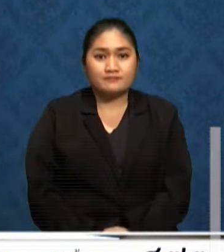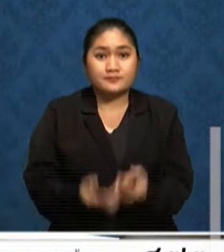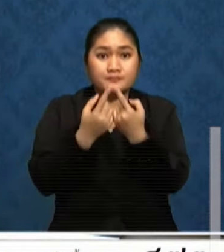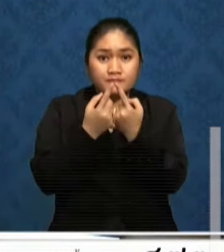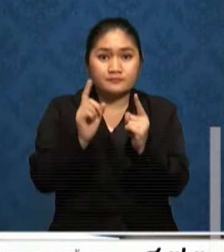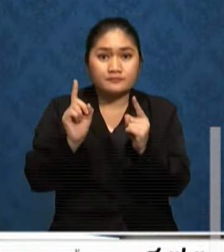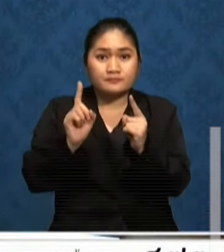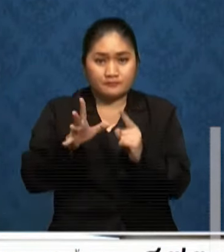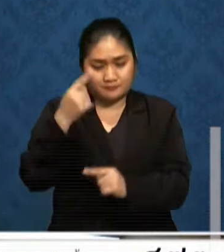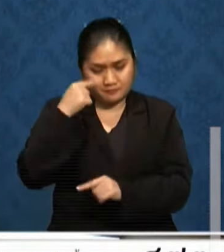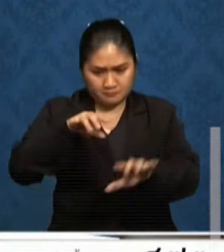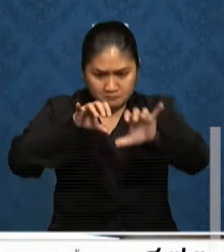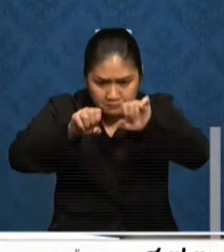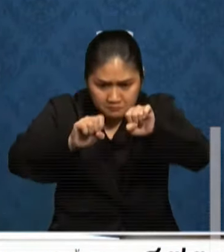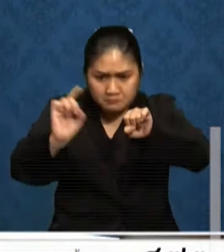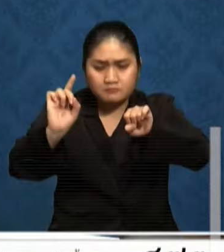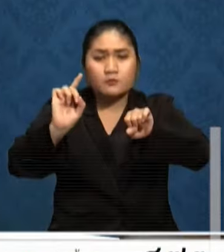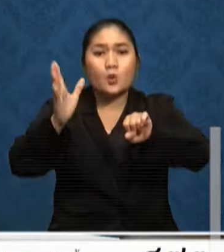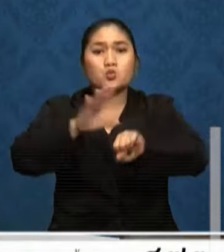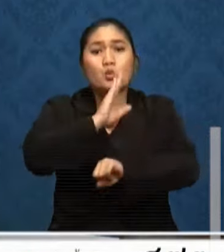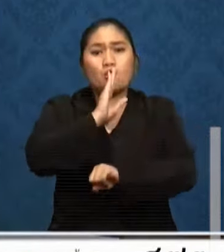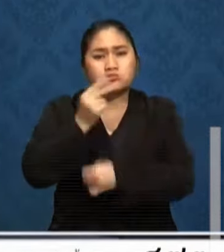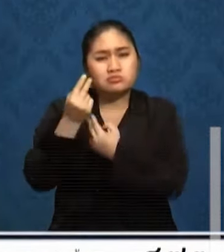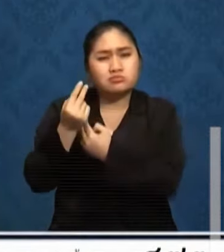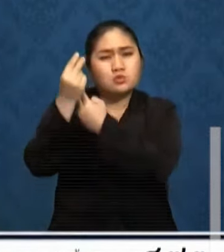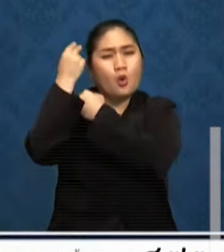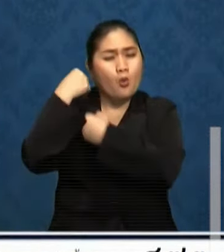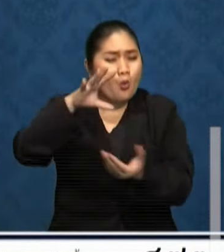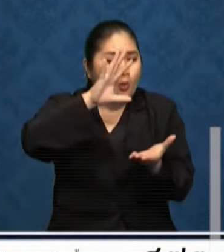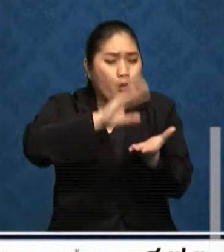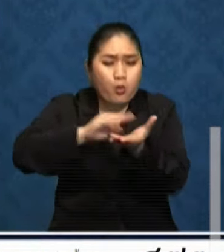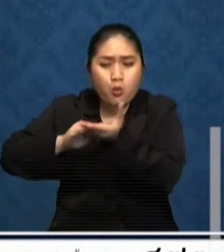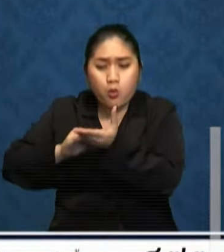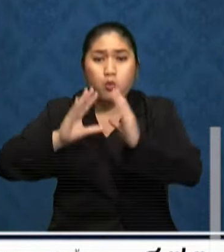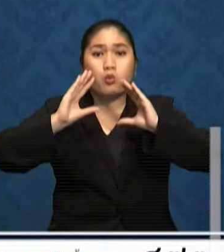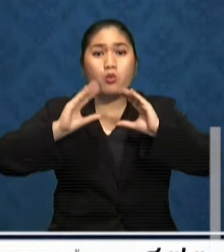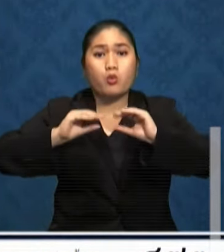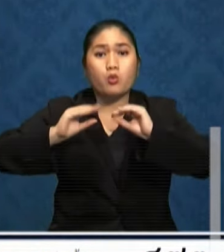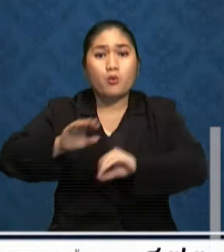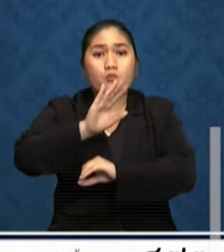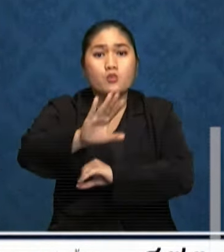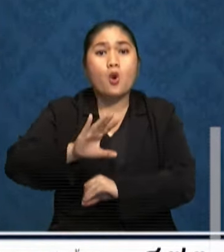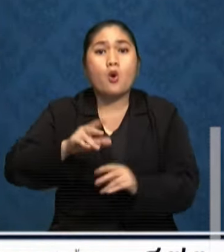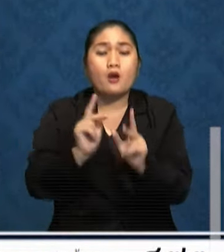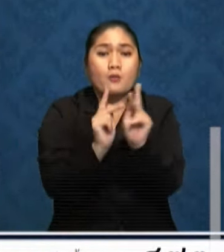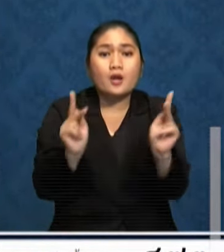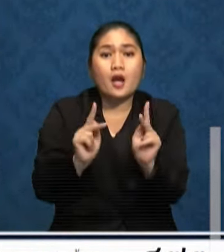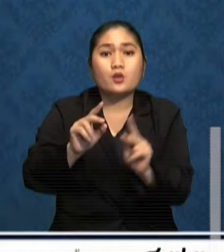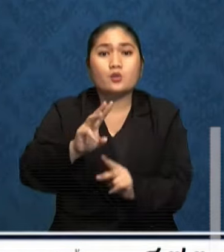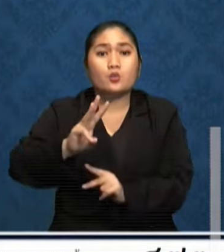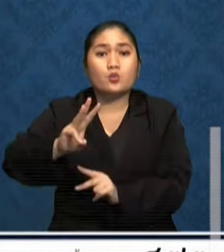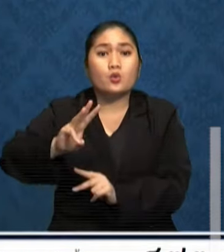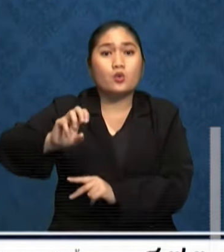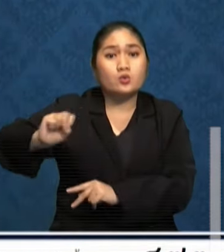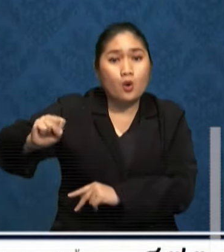แต่มันเป็นที่นาสัเกตนะครับวาพอเราไปย้อนดูบนทึกกประชุมของกรราทิการวิสามารณใส่วของวุธิษภา